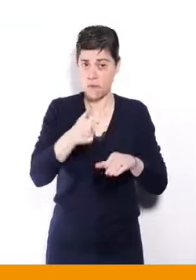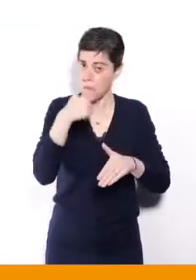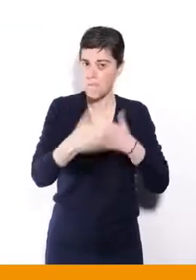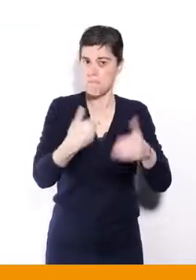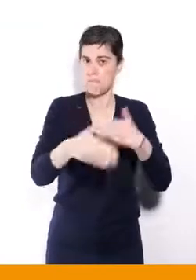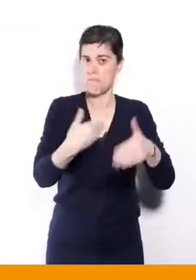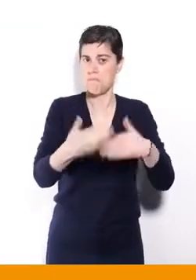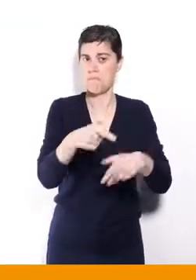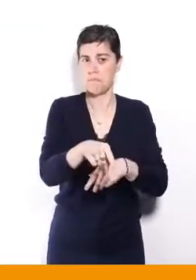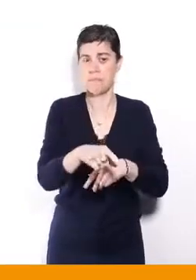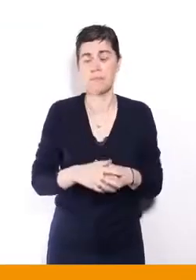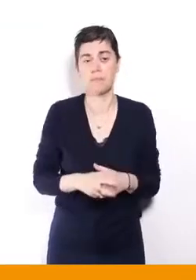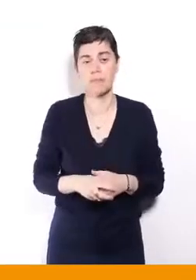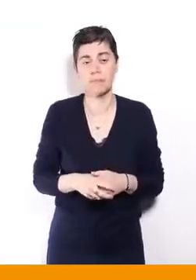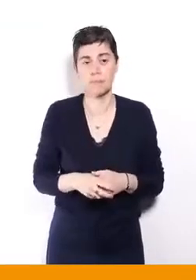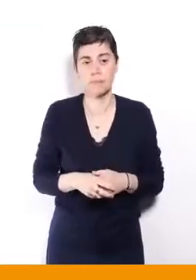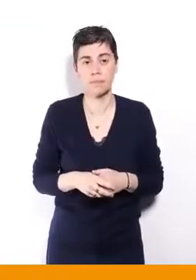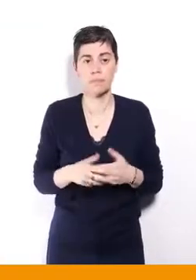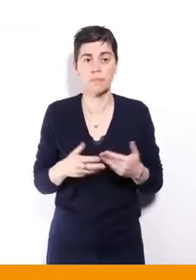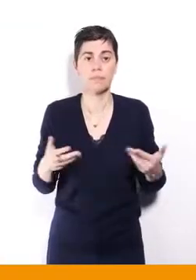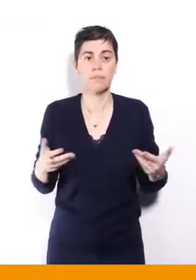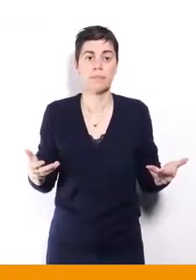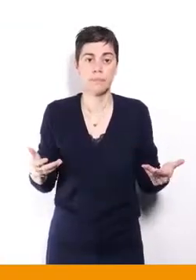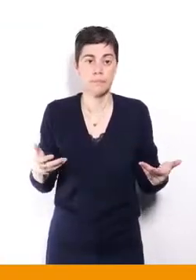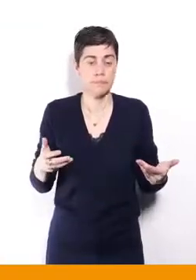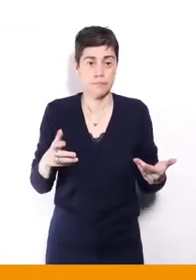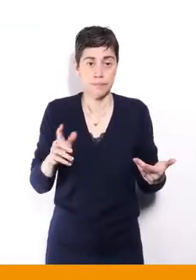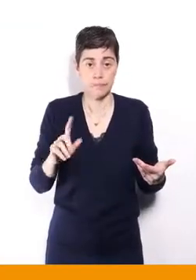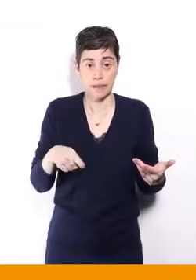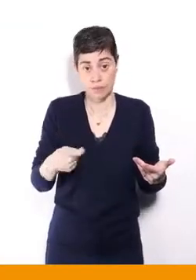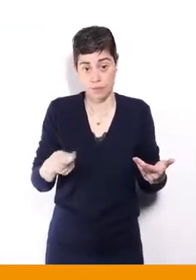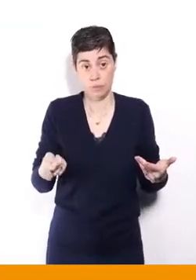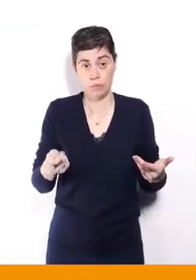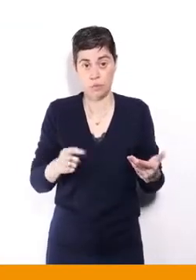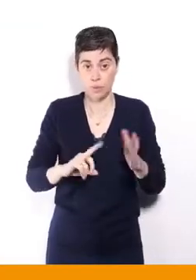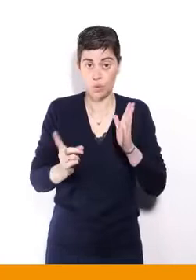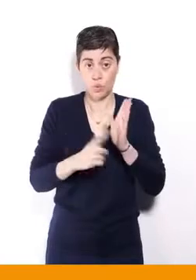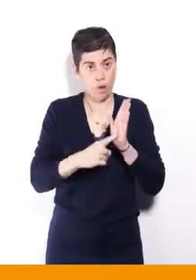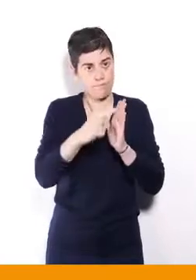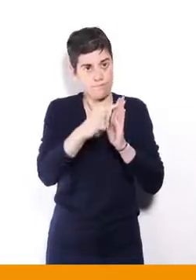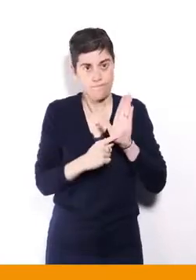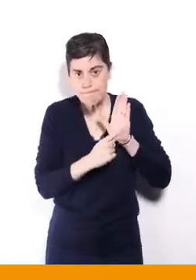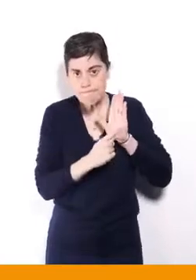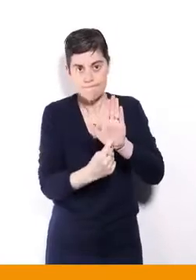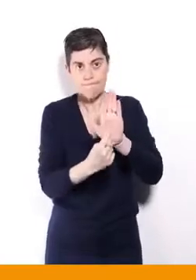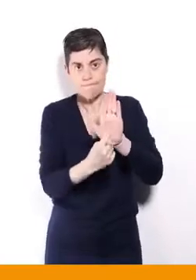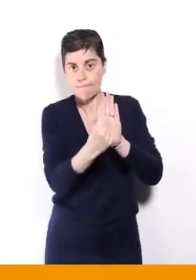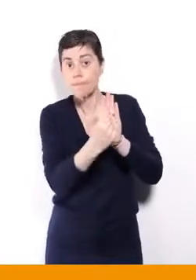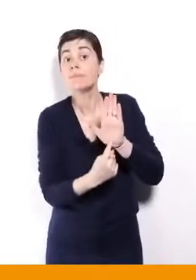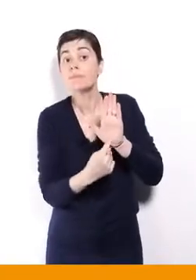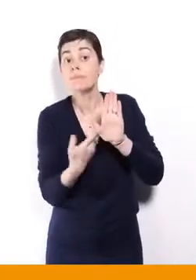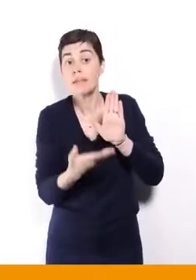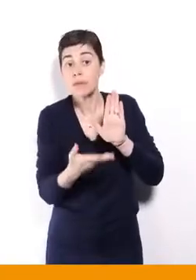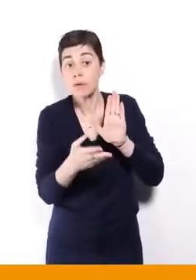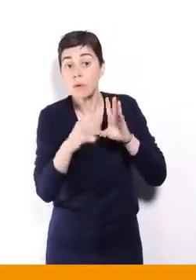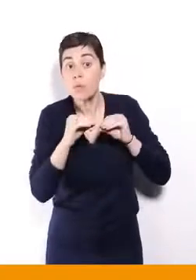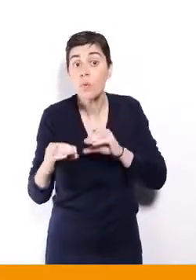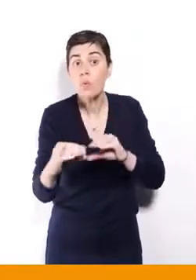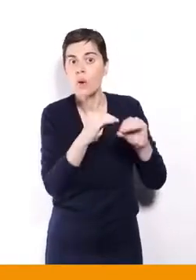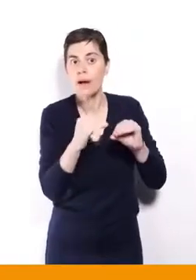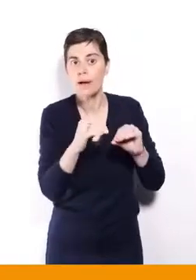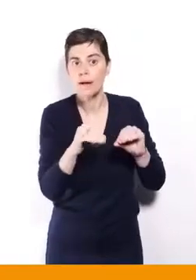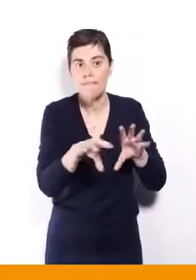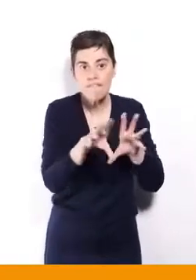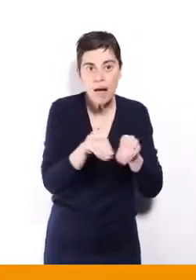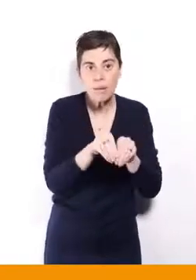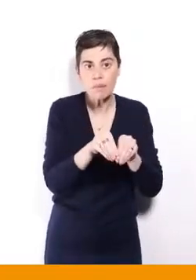ensuite, c'est bien évident, le droit étant posé, quelle réponse est apportée aux familles